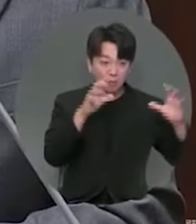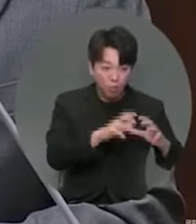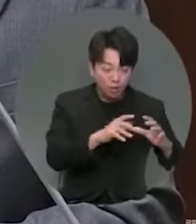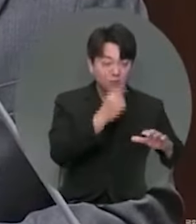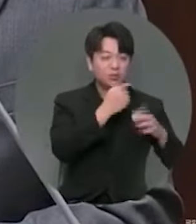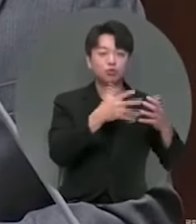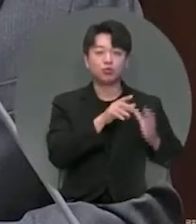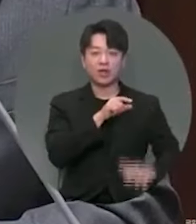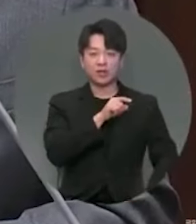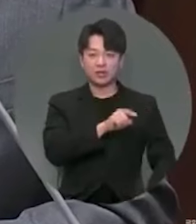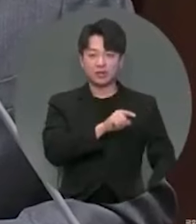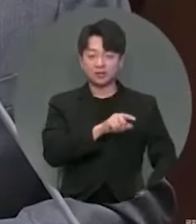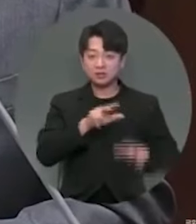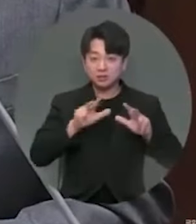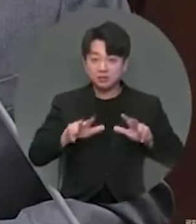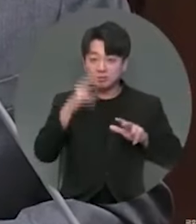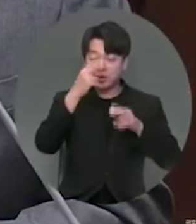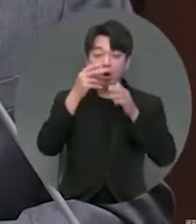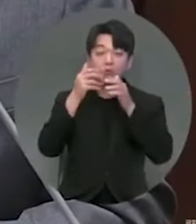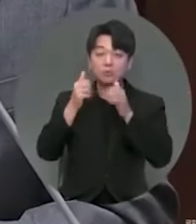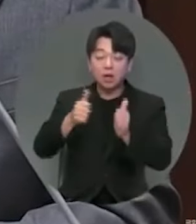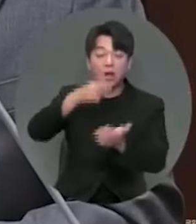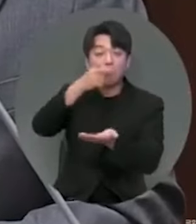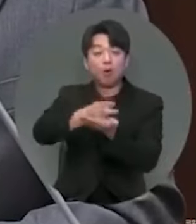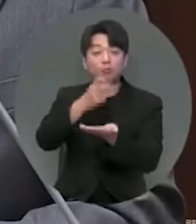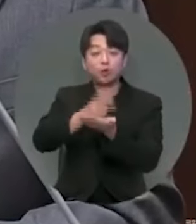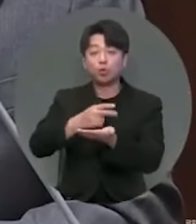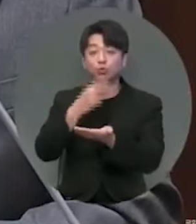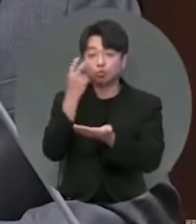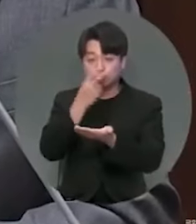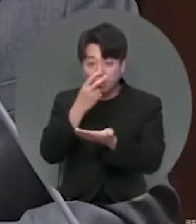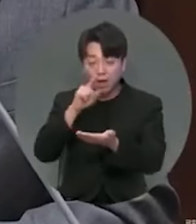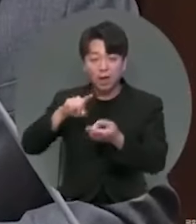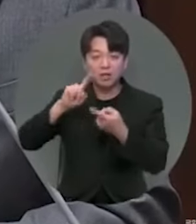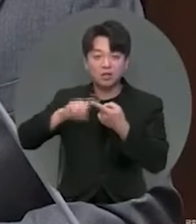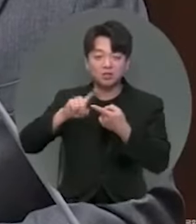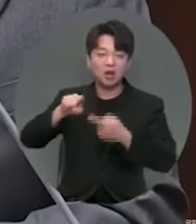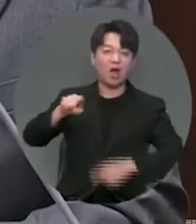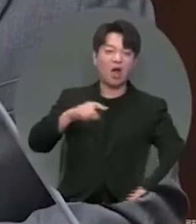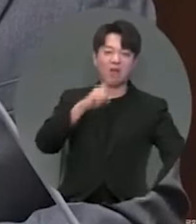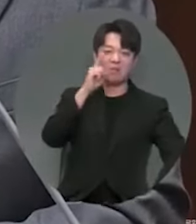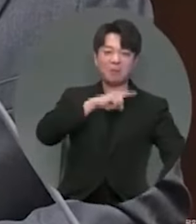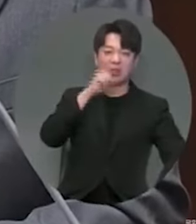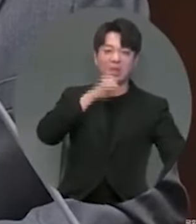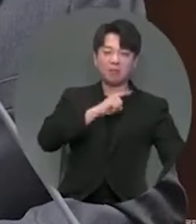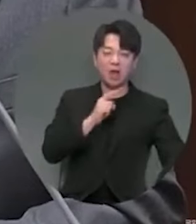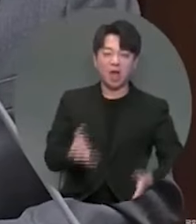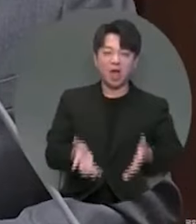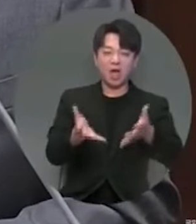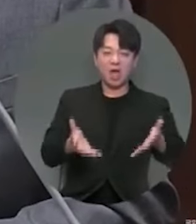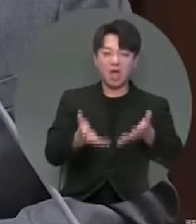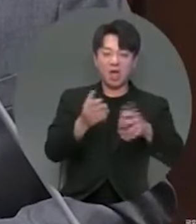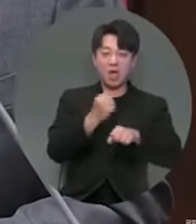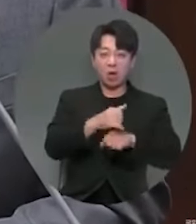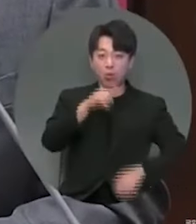오늘날 대한민국 검찰의 적법한 수사를 정치보복이라고 매도하고 심지어